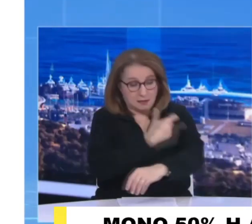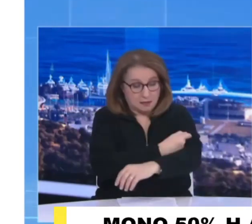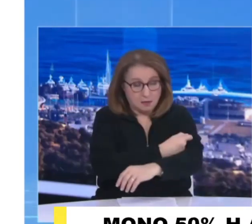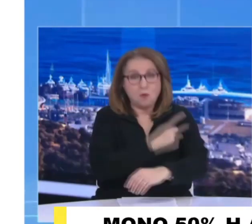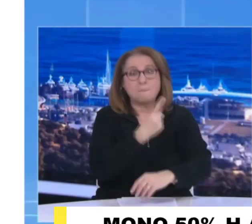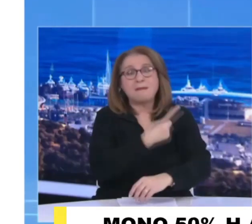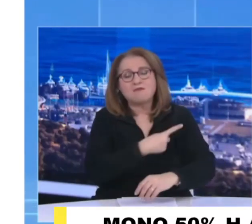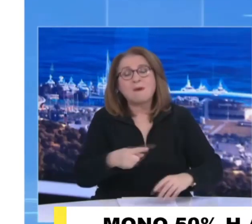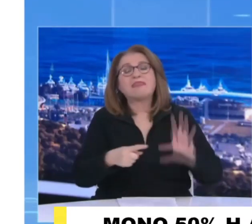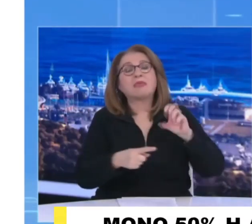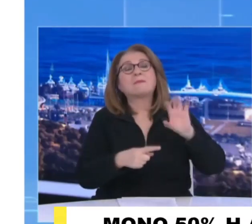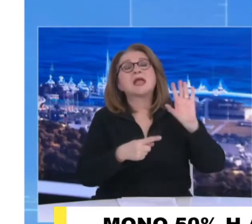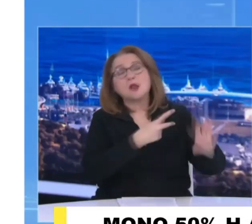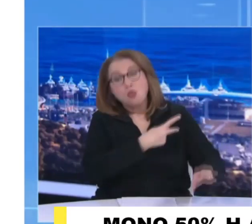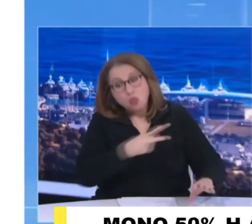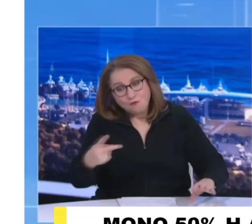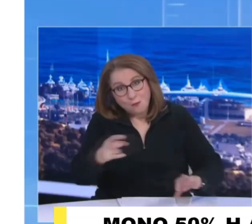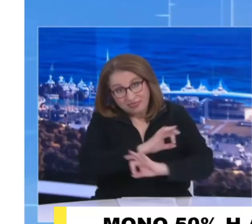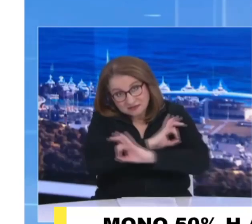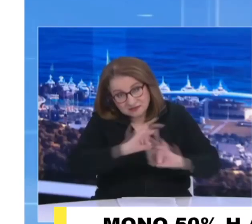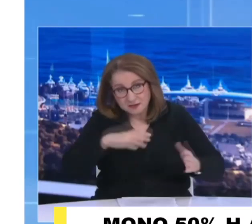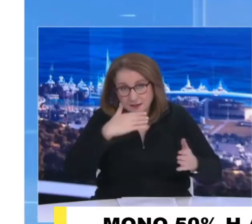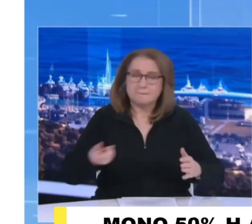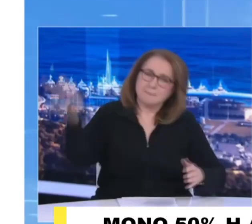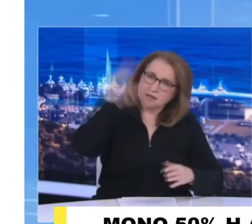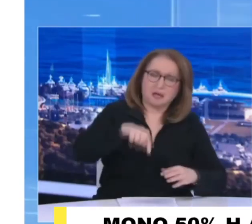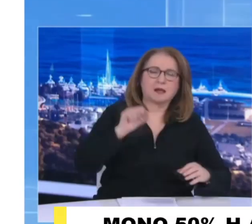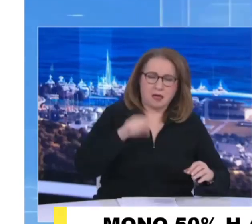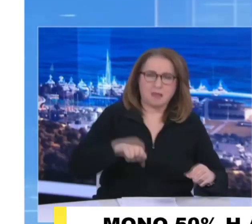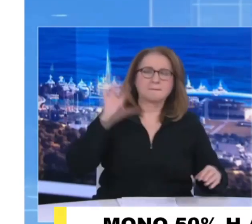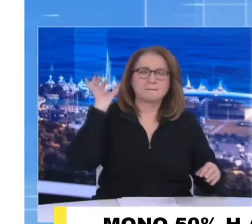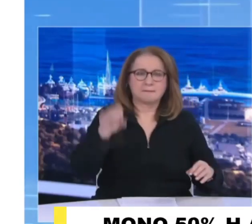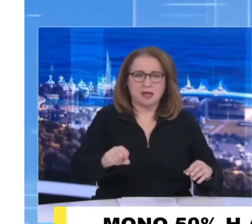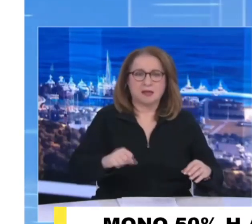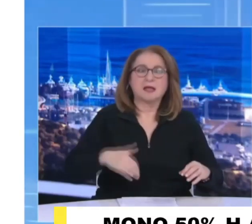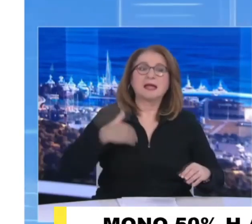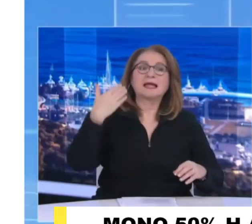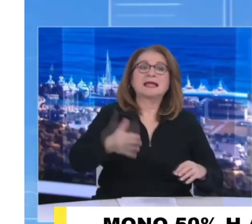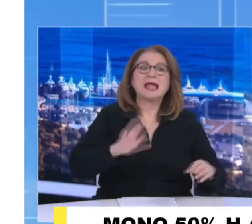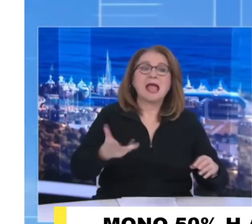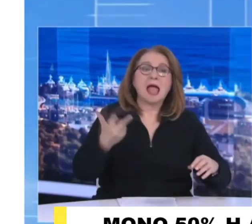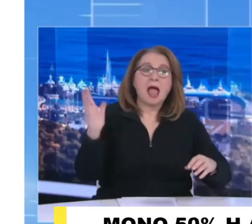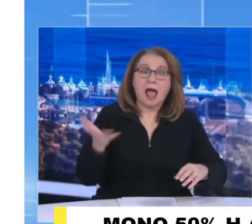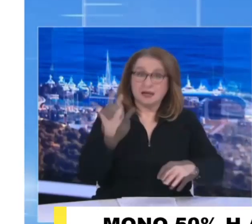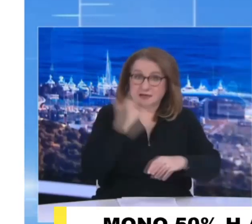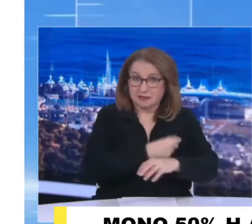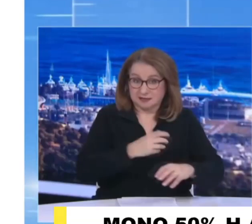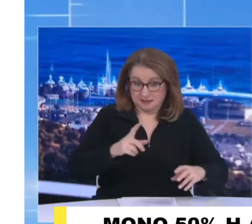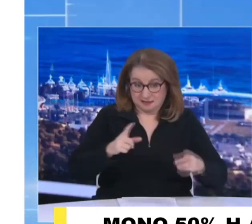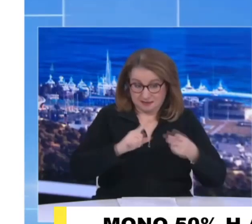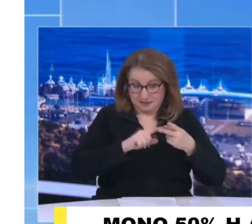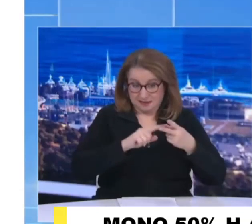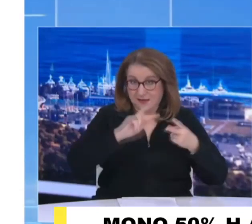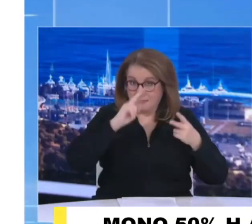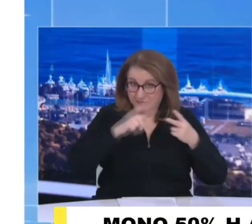2 δόσεις εμβολίου μετά 25 εβδομάδες το ποσοστό είναι 59%. Δηλαδή και